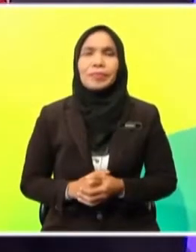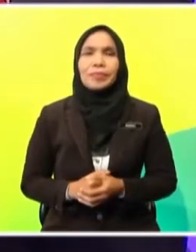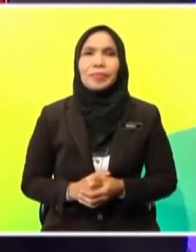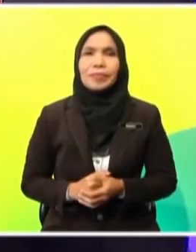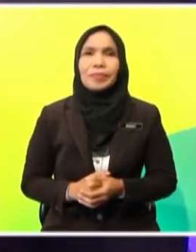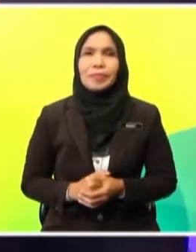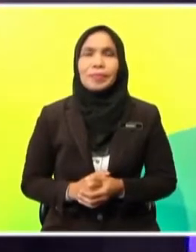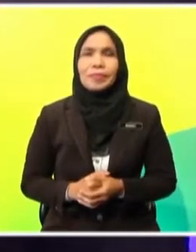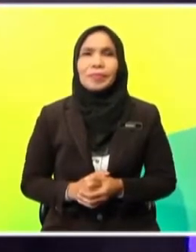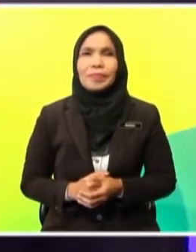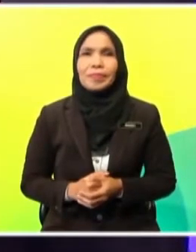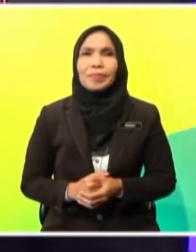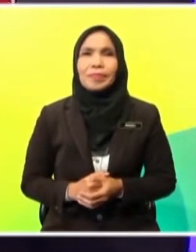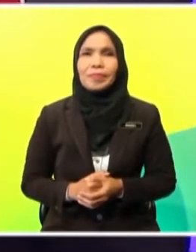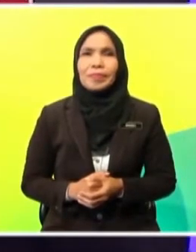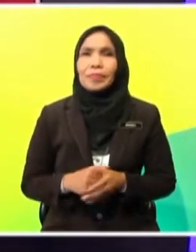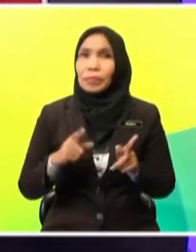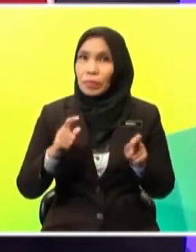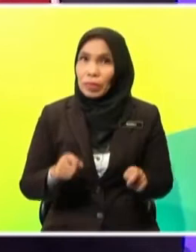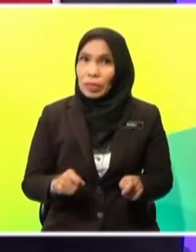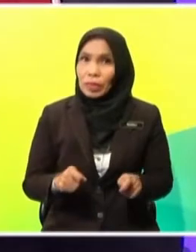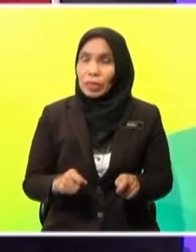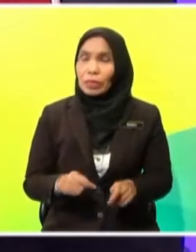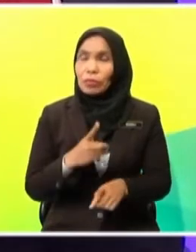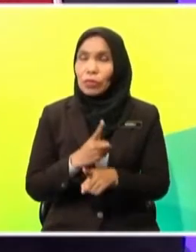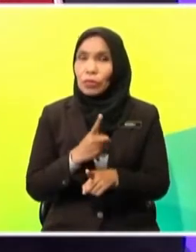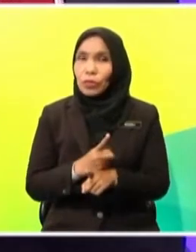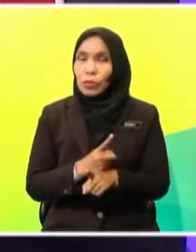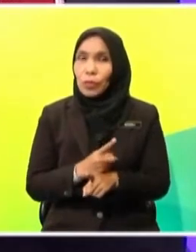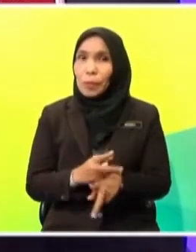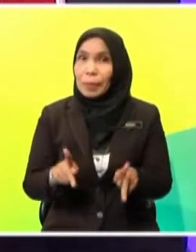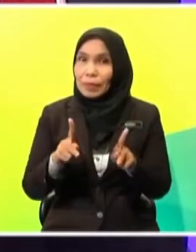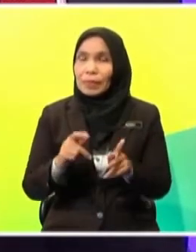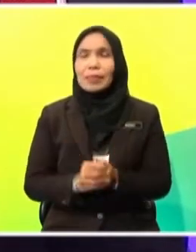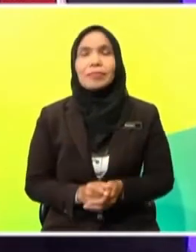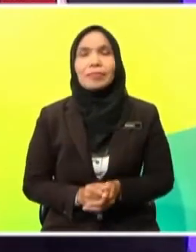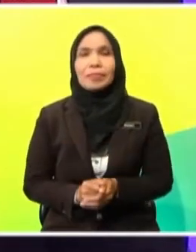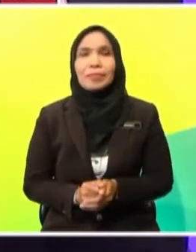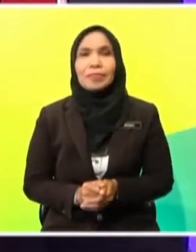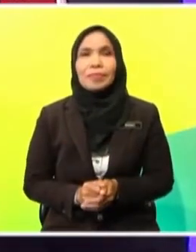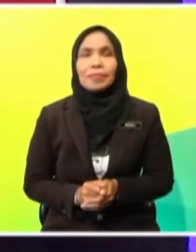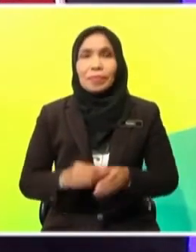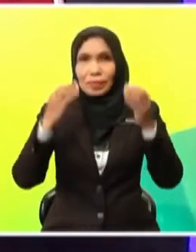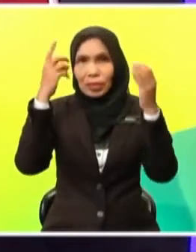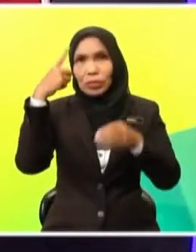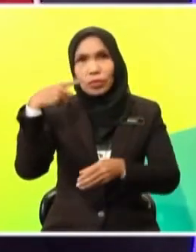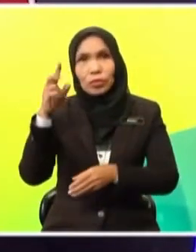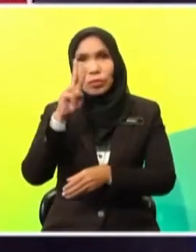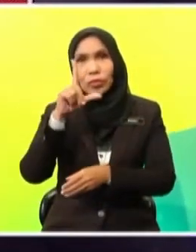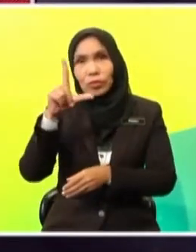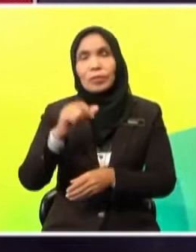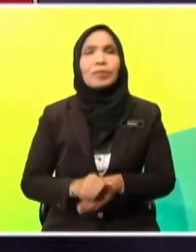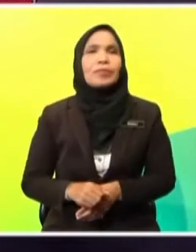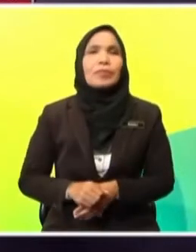tertutup jadi kita kena pasti betul-betul jadi hari ini saya Zul akan ajak anak-anak dirumah bersama